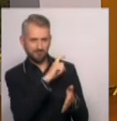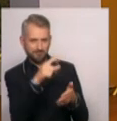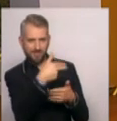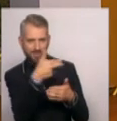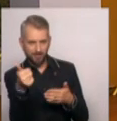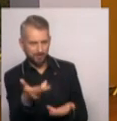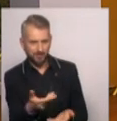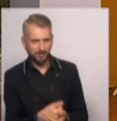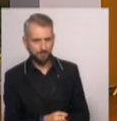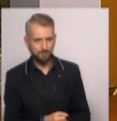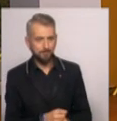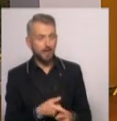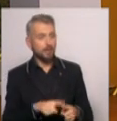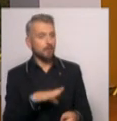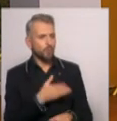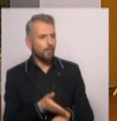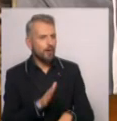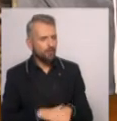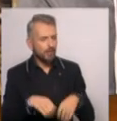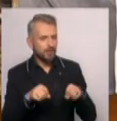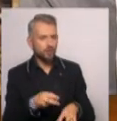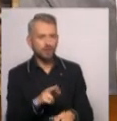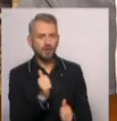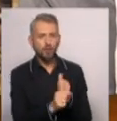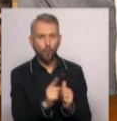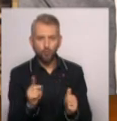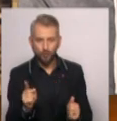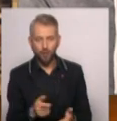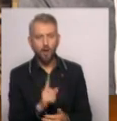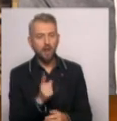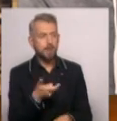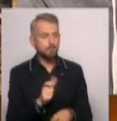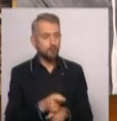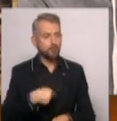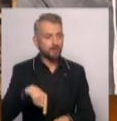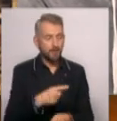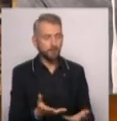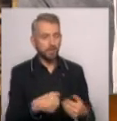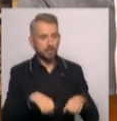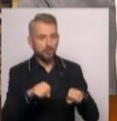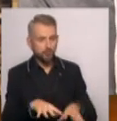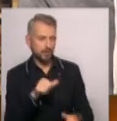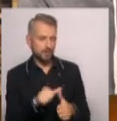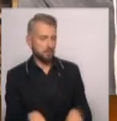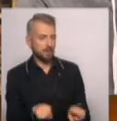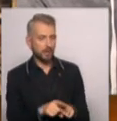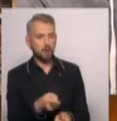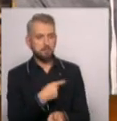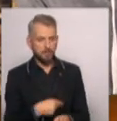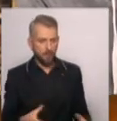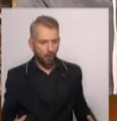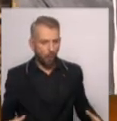ну, це було важке рішення для кожного, але більшість з нас прийняли рішення саме таке, що ми